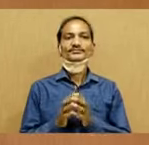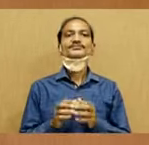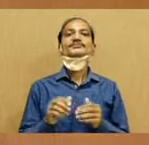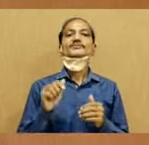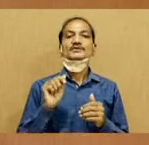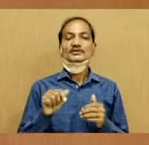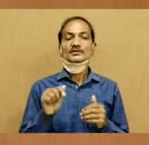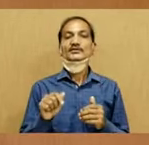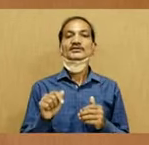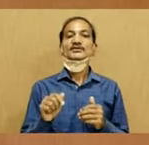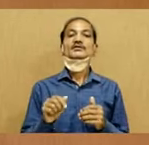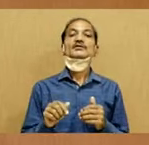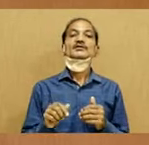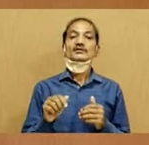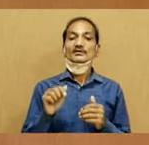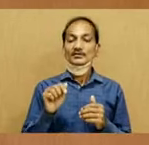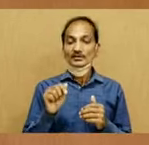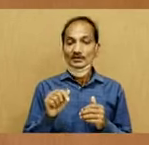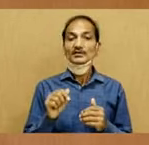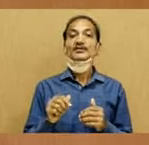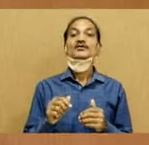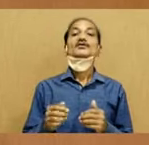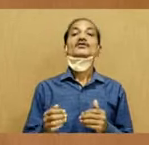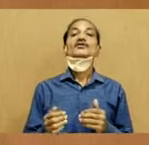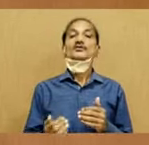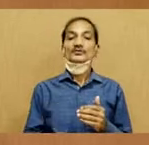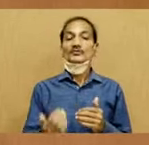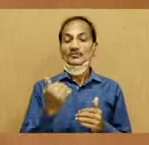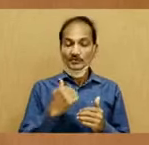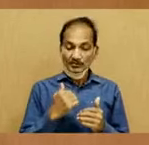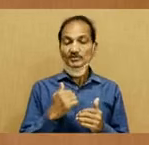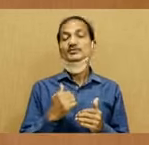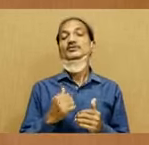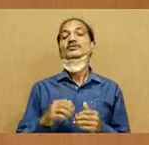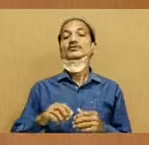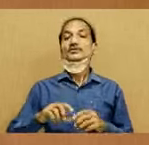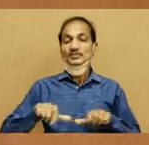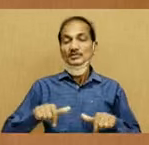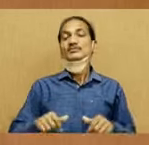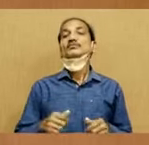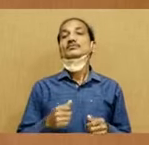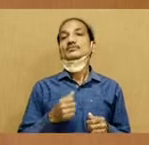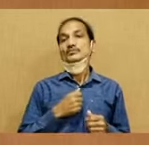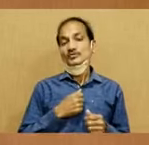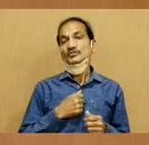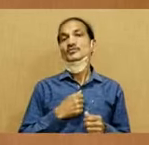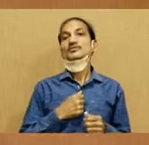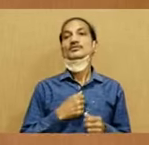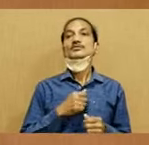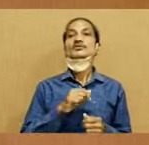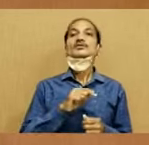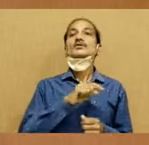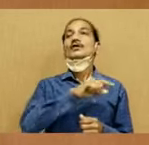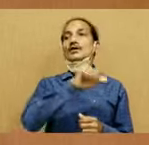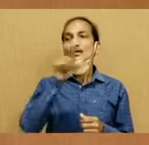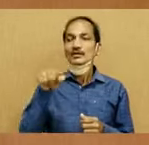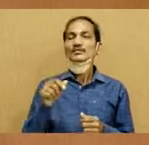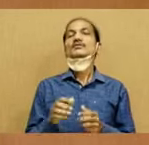आज विशेष कार्यक्रम को मु आपण मन को स्वागत जनाऊँ आपण मैंने